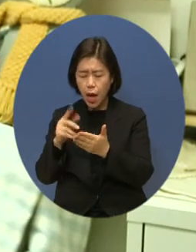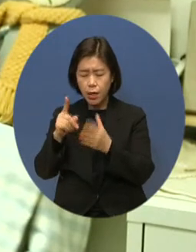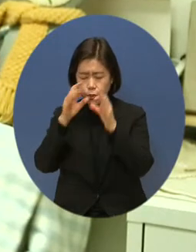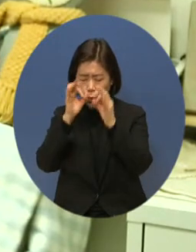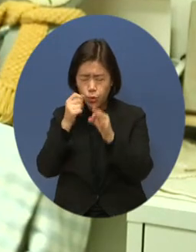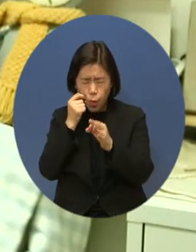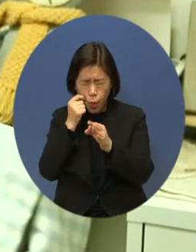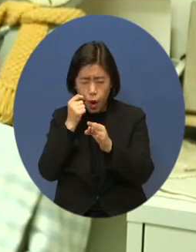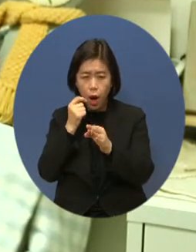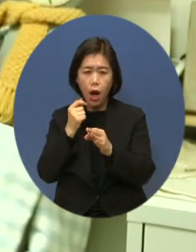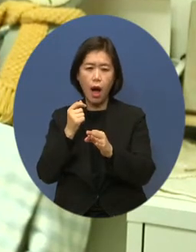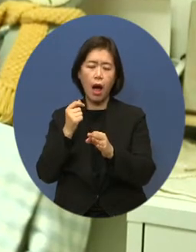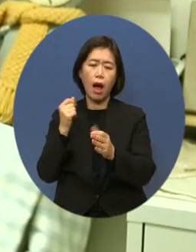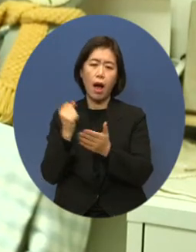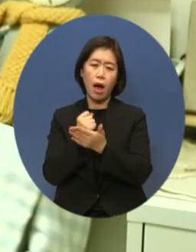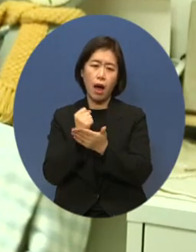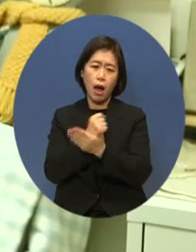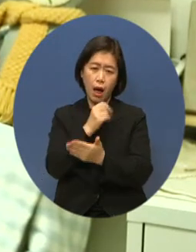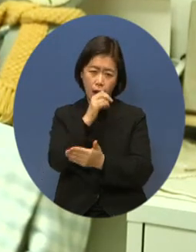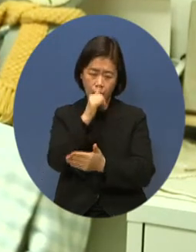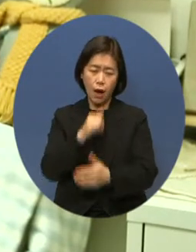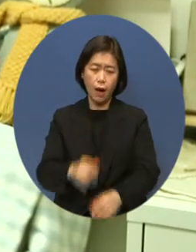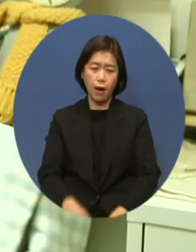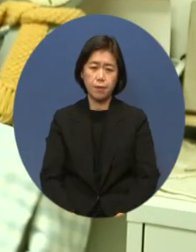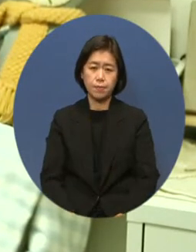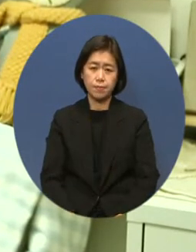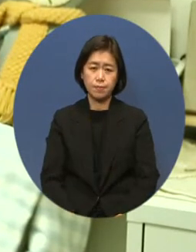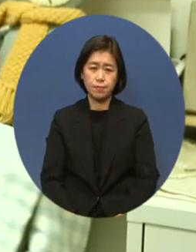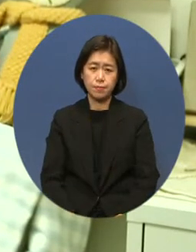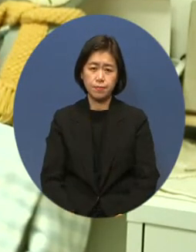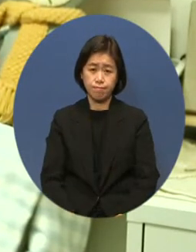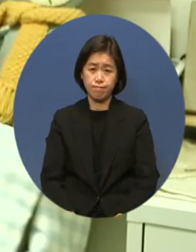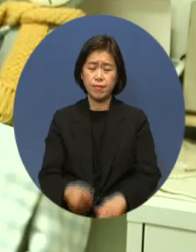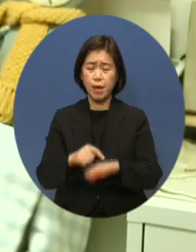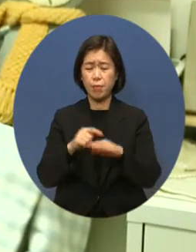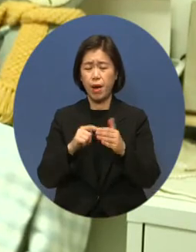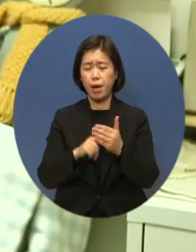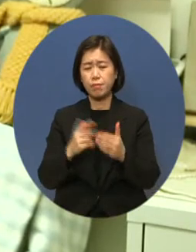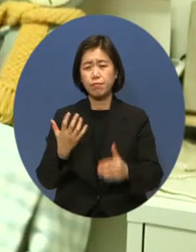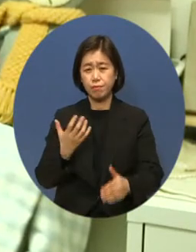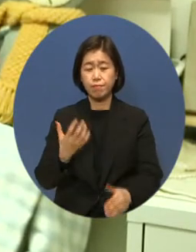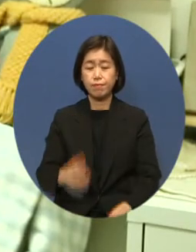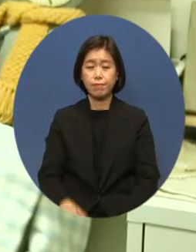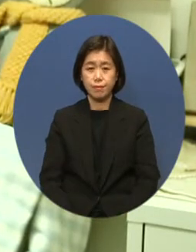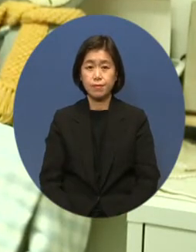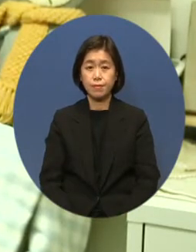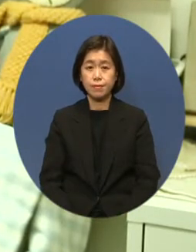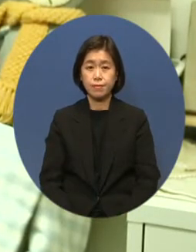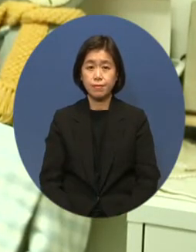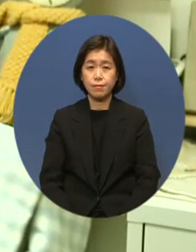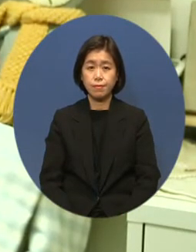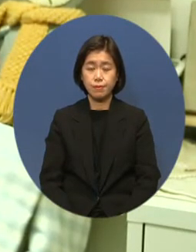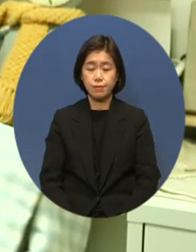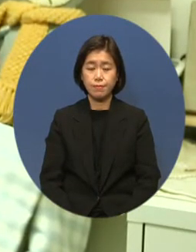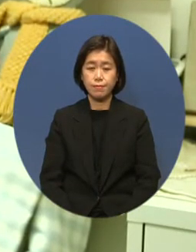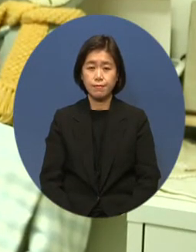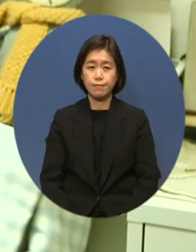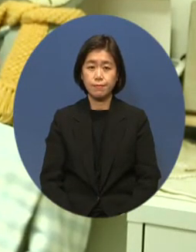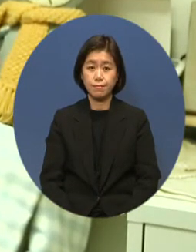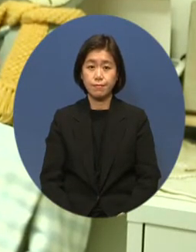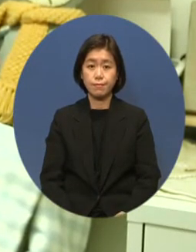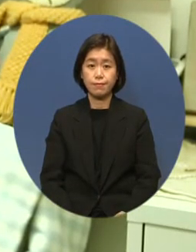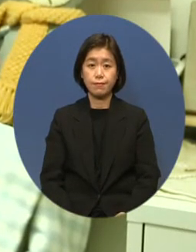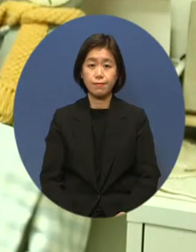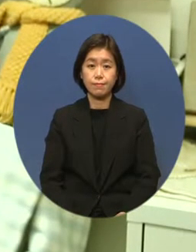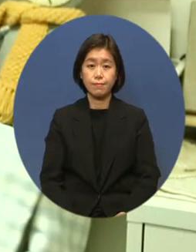거에 대한 이런 혜택을 못 받는구나. 그래서 조금 많이 마음이 아팠어요.